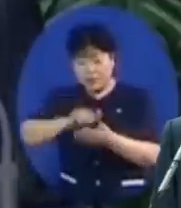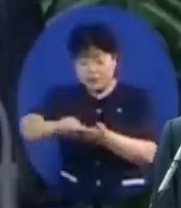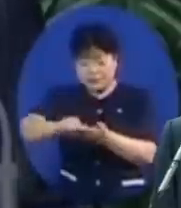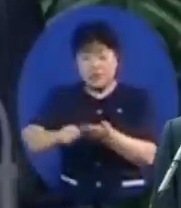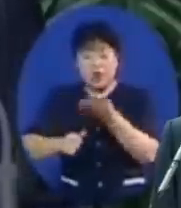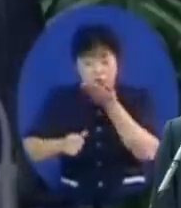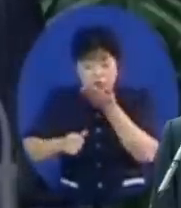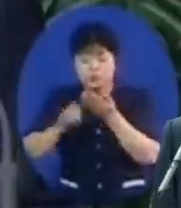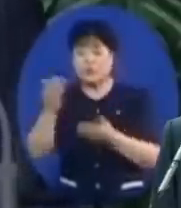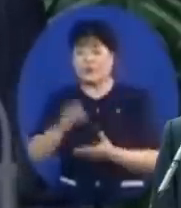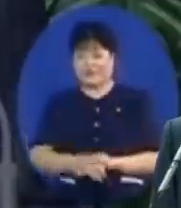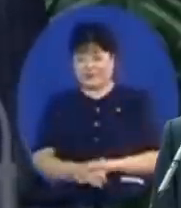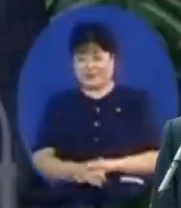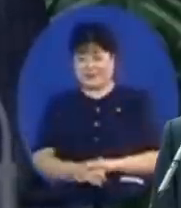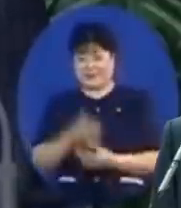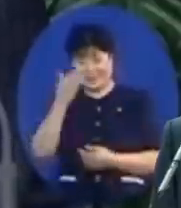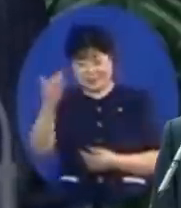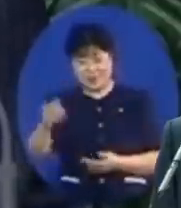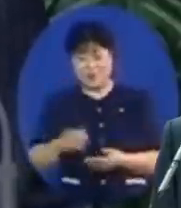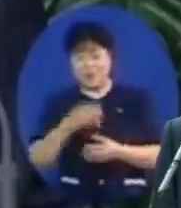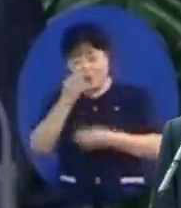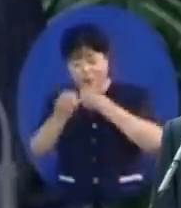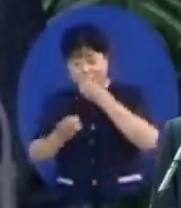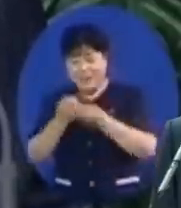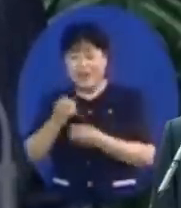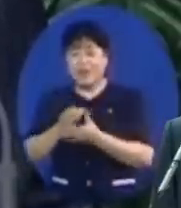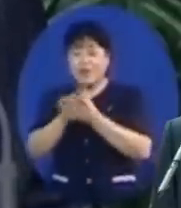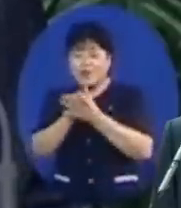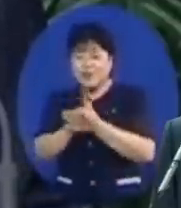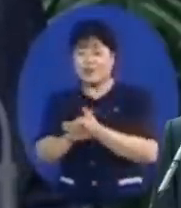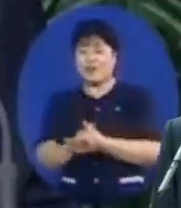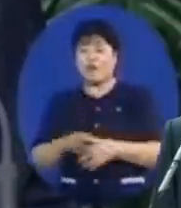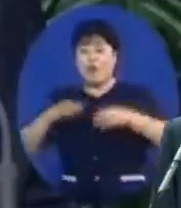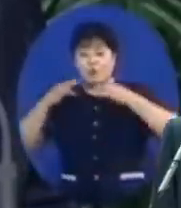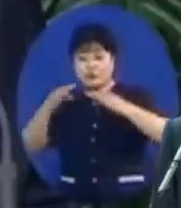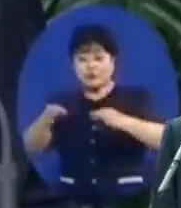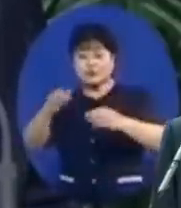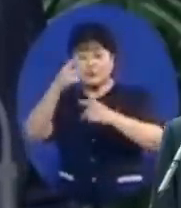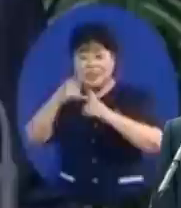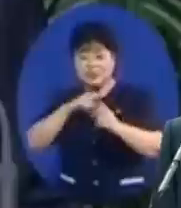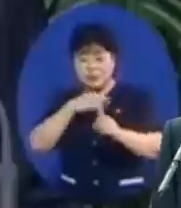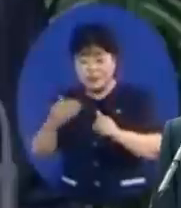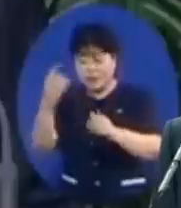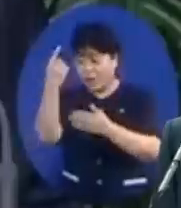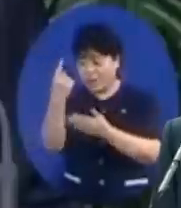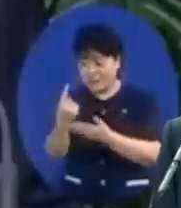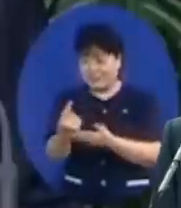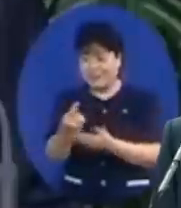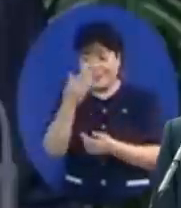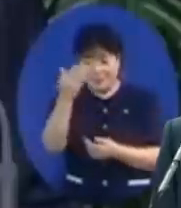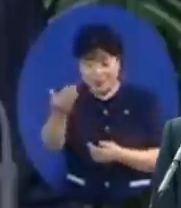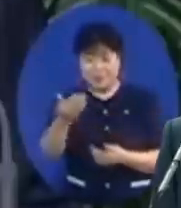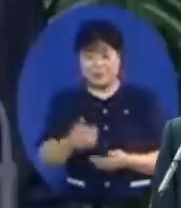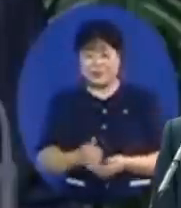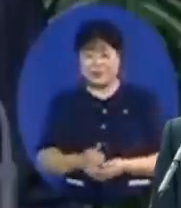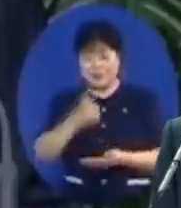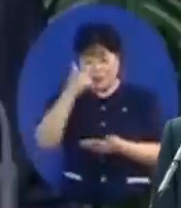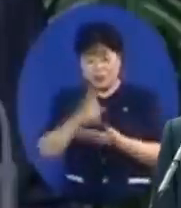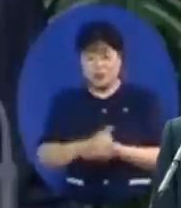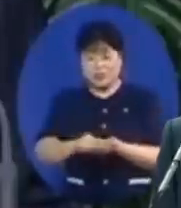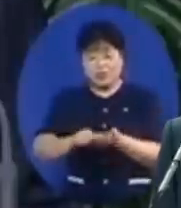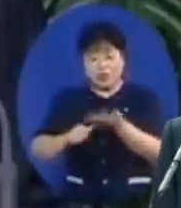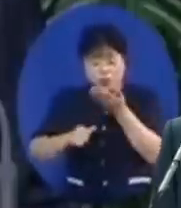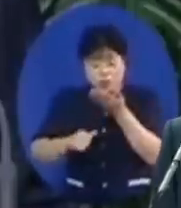지워주시는 것입니다. 여러분이 회개하고 기도하고 부르짖으면 예수의 피가 와서 여러분의 죄를